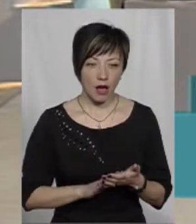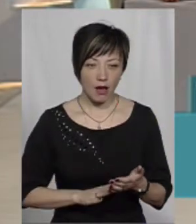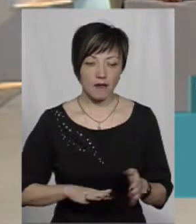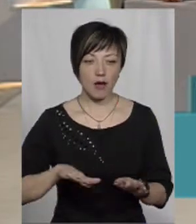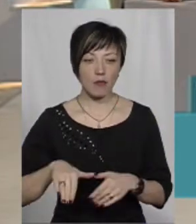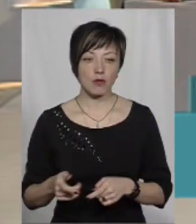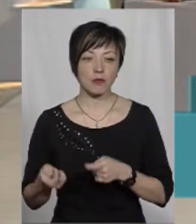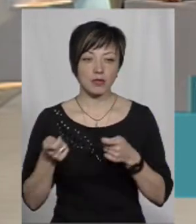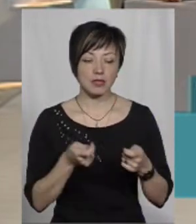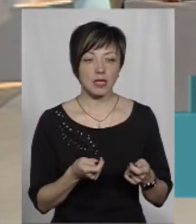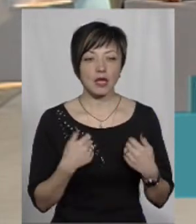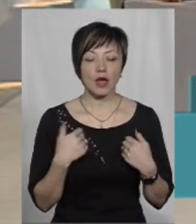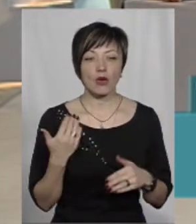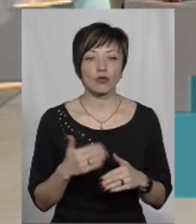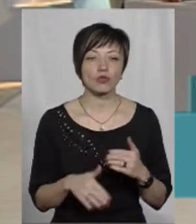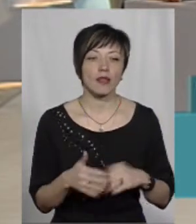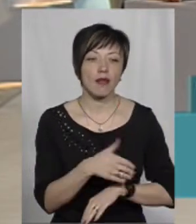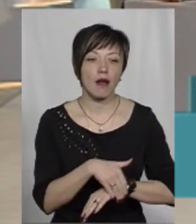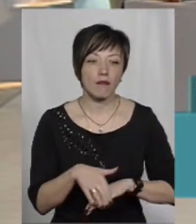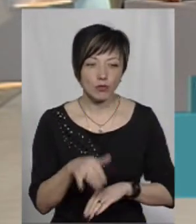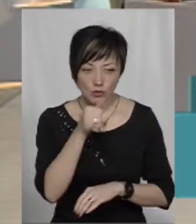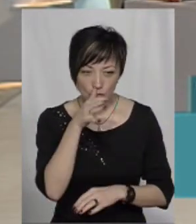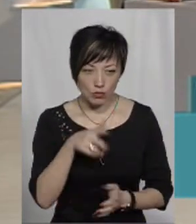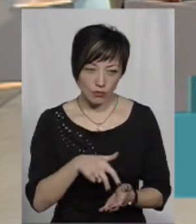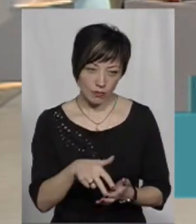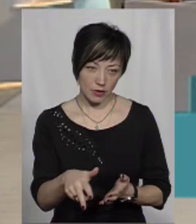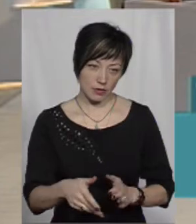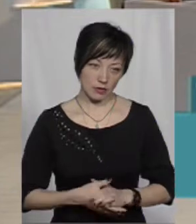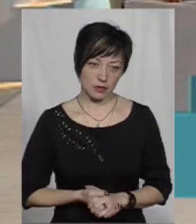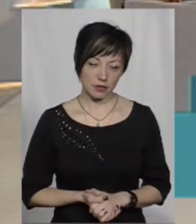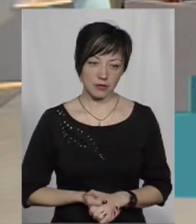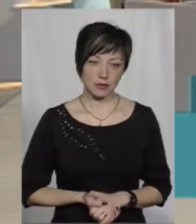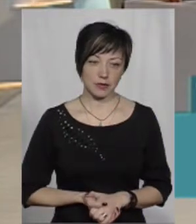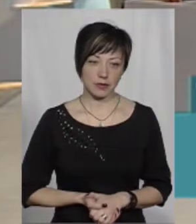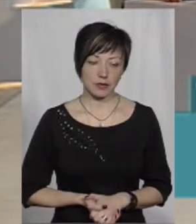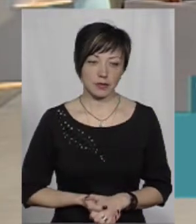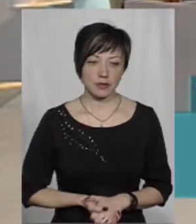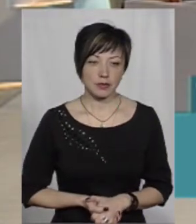а потім принесіть. Я вже на вулицю не виходжу нікуди.